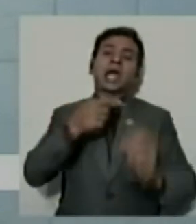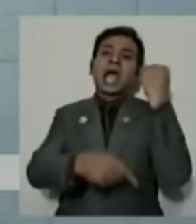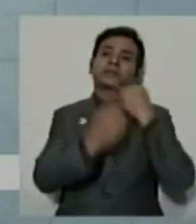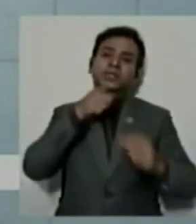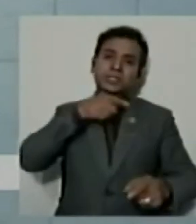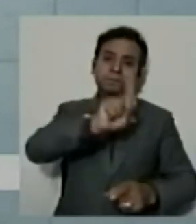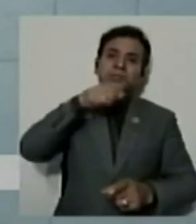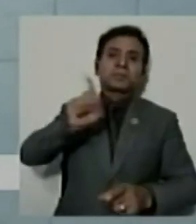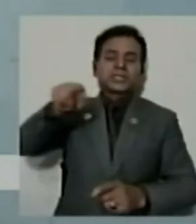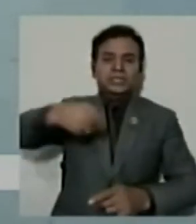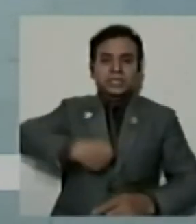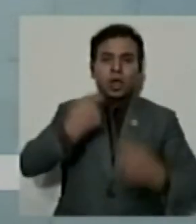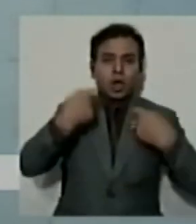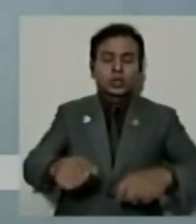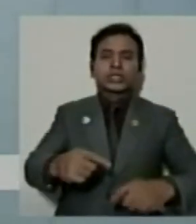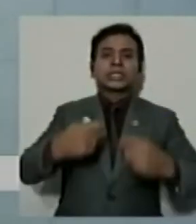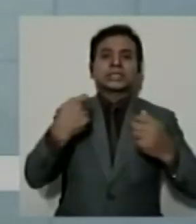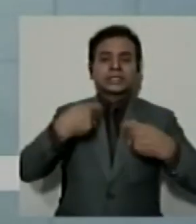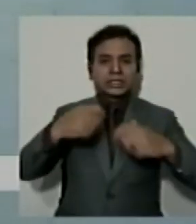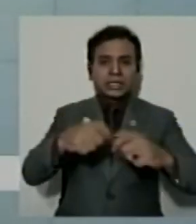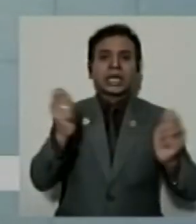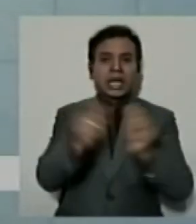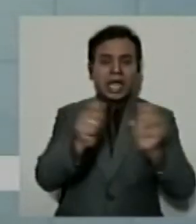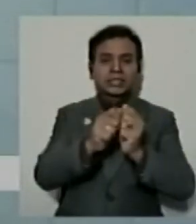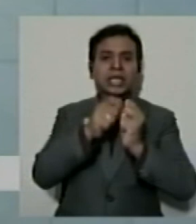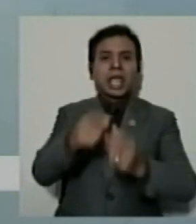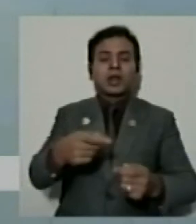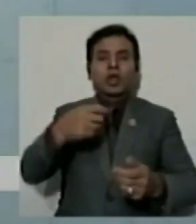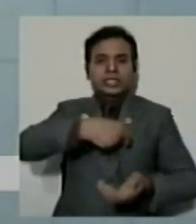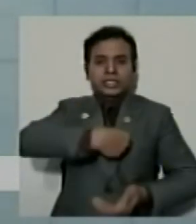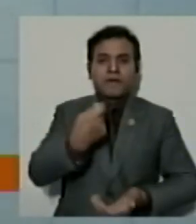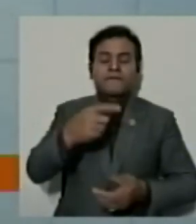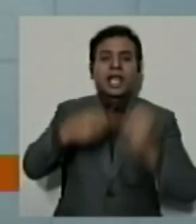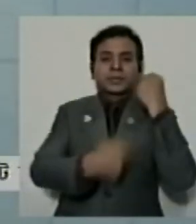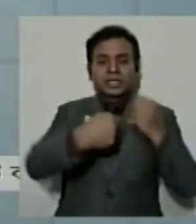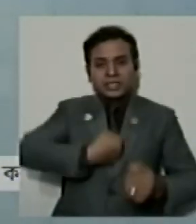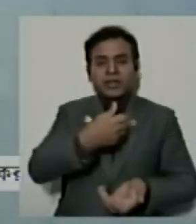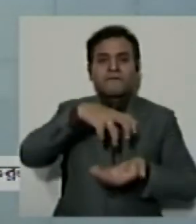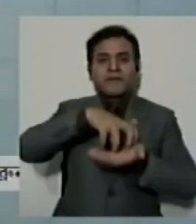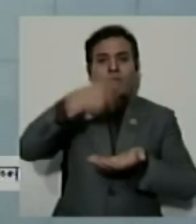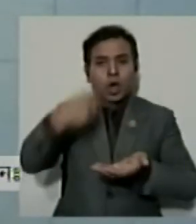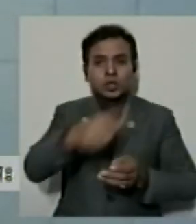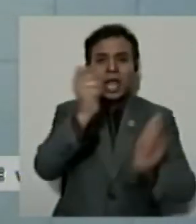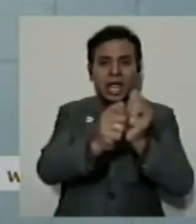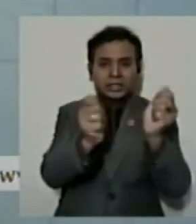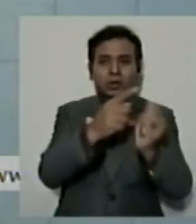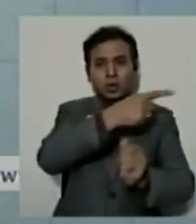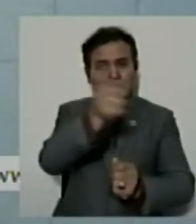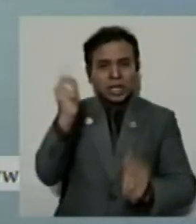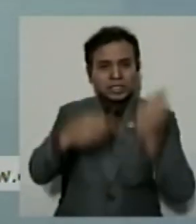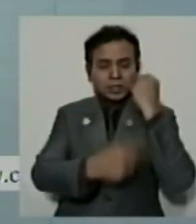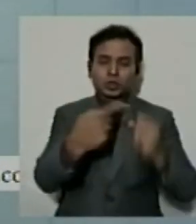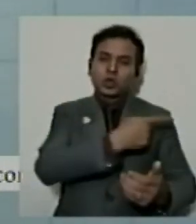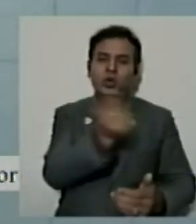দিচ্ছেন। এই সকল প্রতিষ্ঠান প্রতি আমরা কৃতজ্ঞতা জানাই। স্বাস্থ্য অধিদপ্তর, স্বাস্থ্য মন্ত্রণালয় তথা বাংলাদেশ সরকারও তাদের